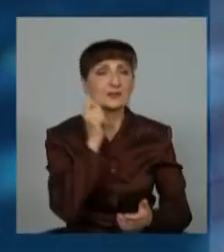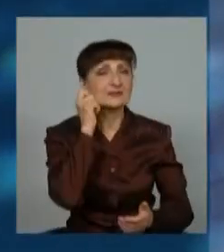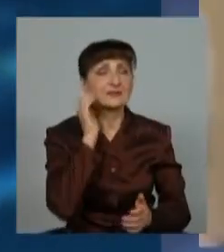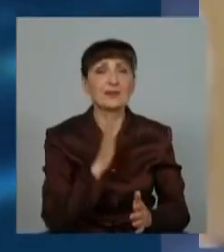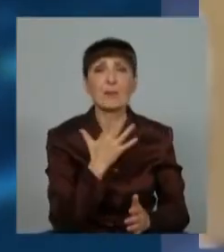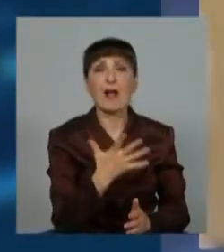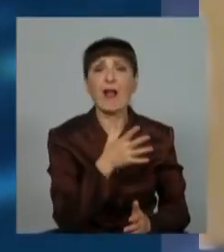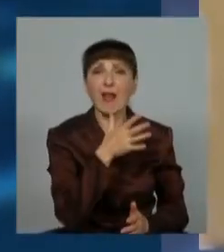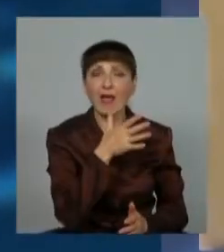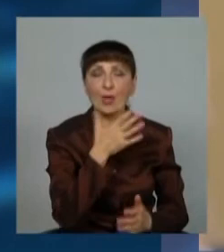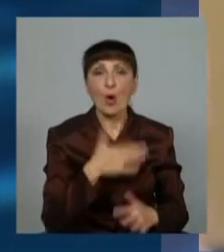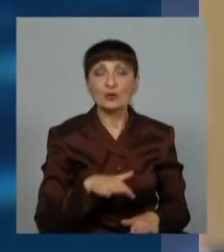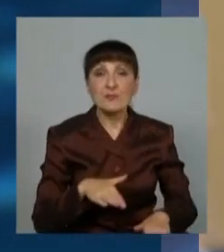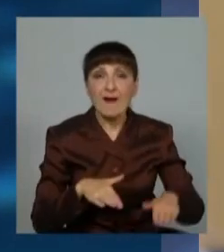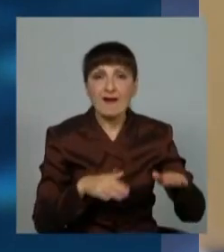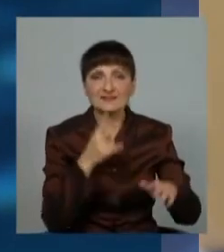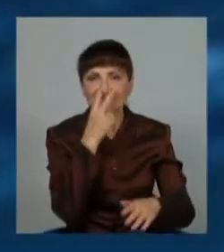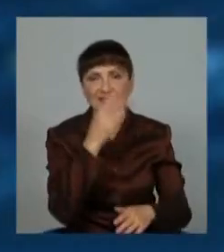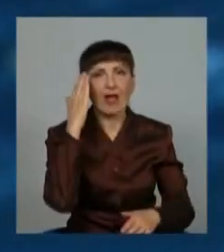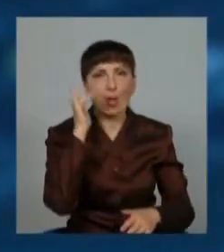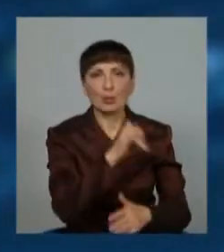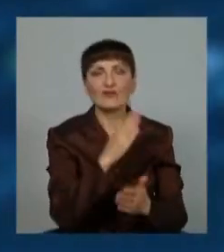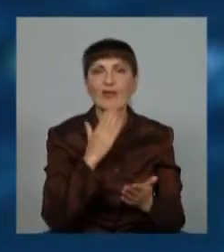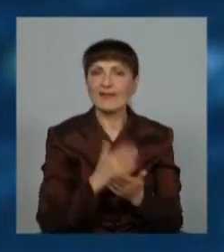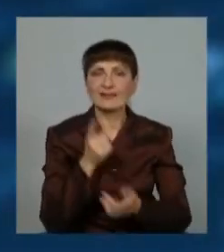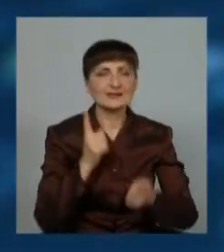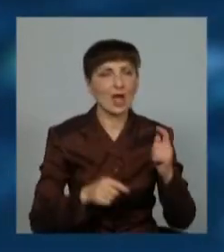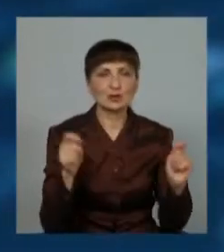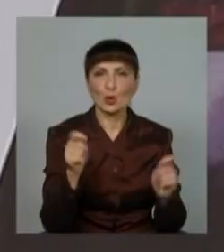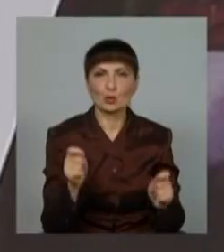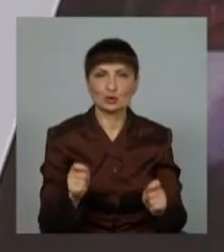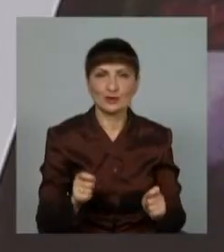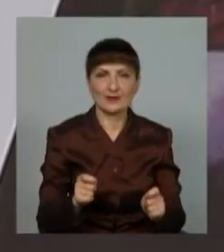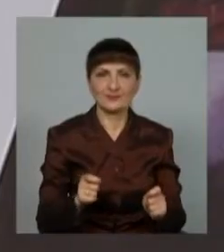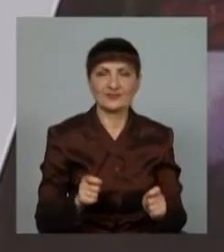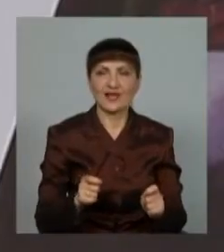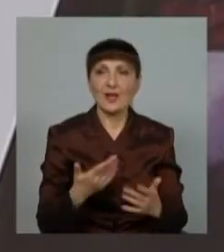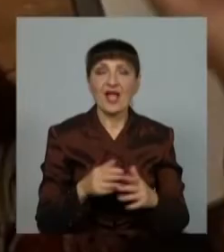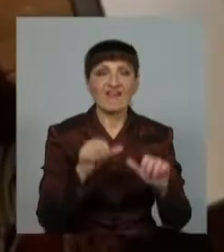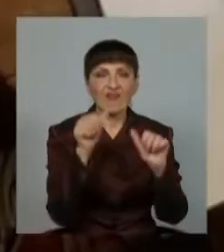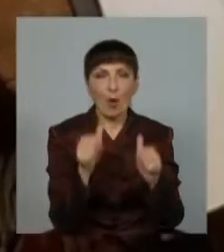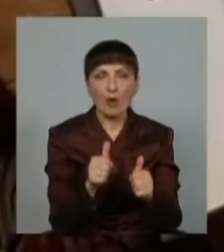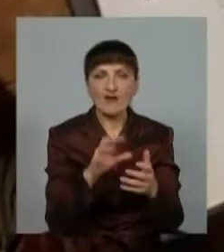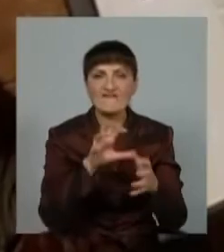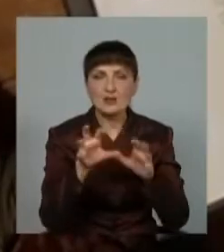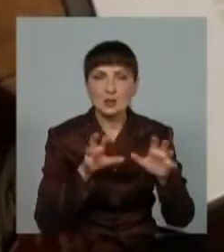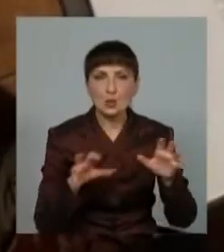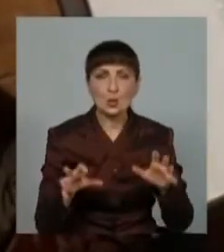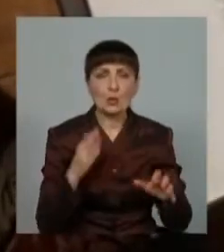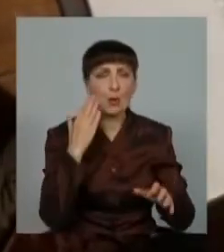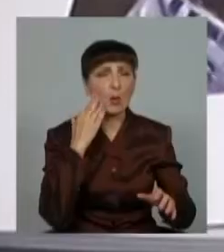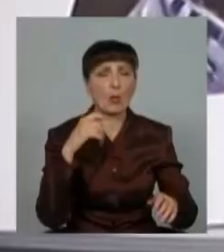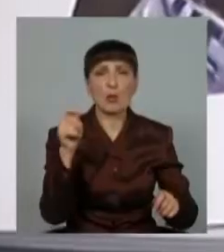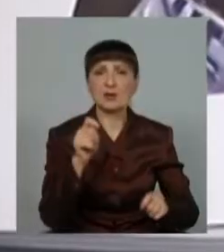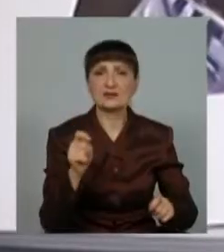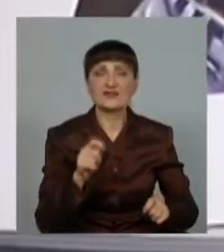всего 5 лет. Но уже тогда в нем проявлялся талант настоящего художника. К примеру, форму геометрических фигур он мог с легкостью